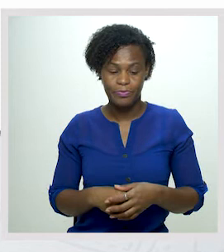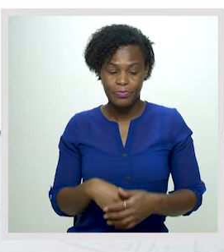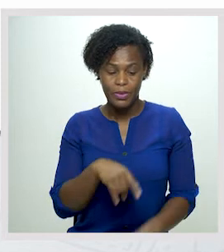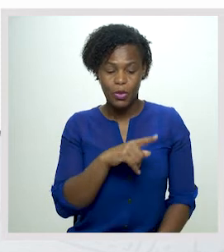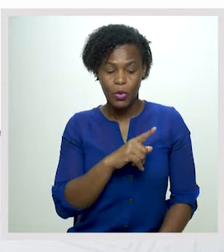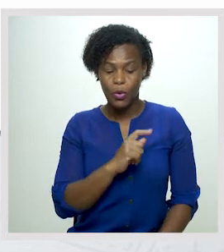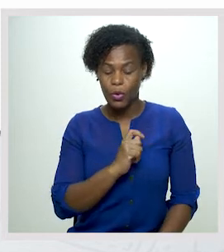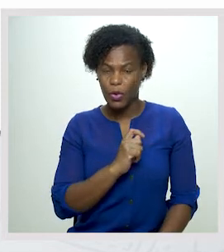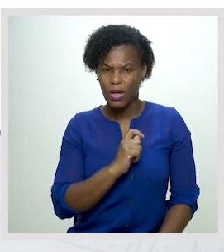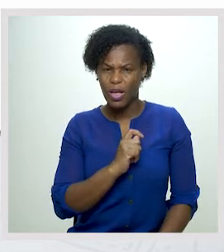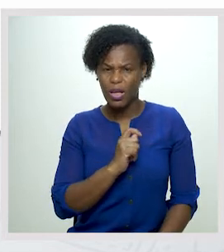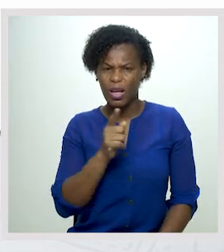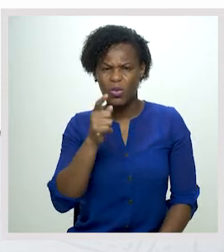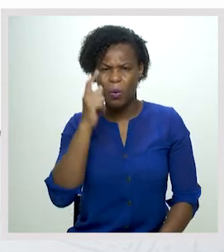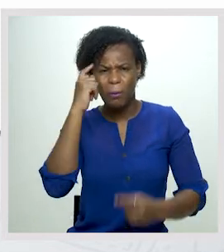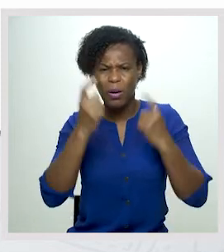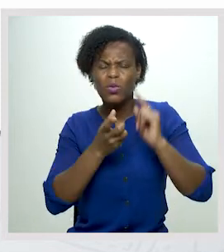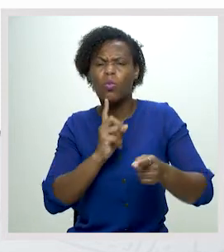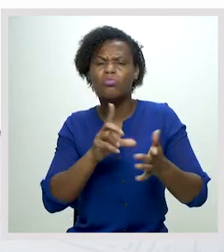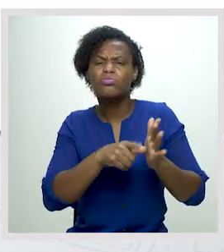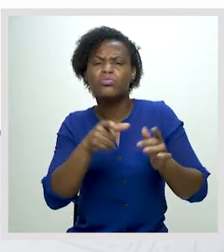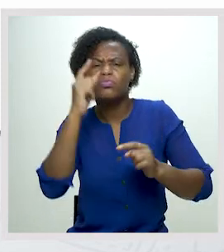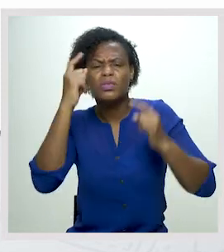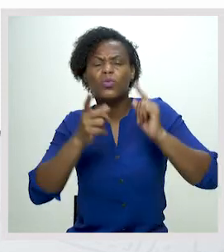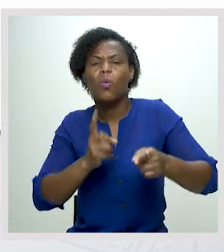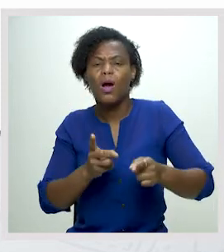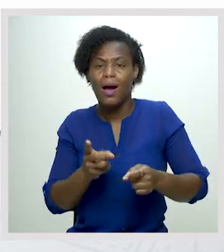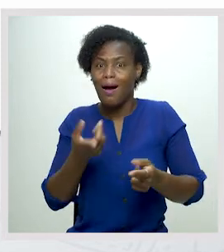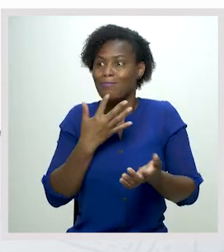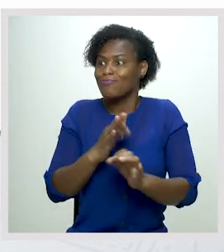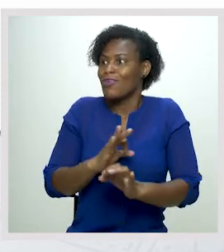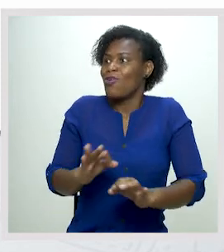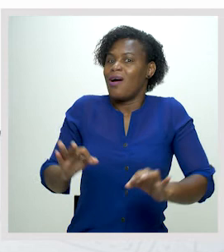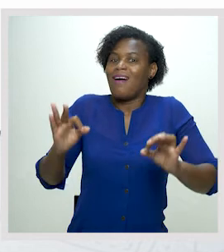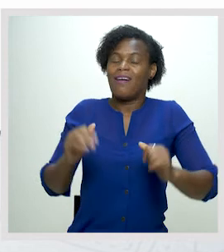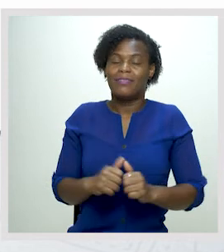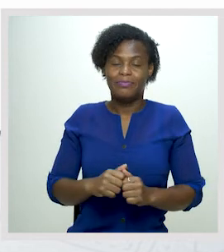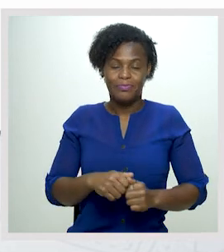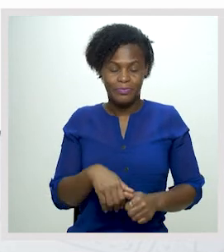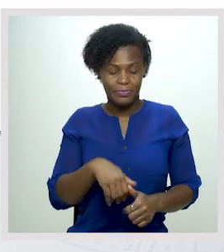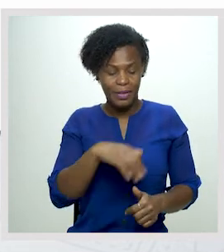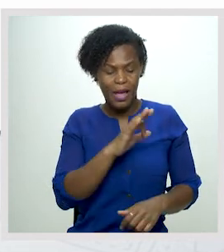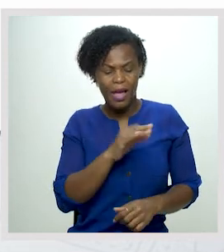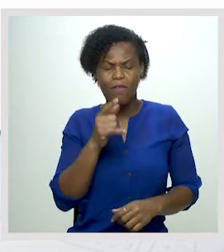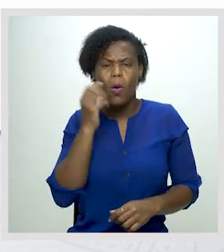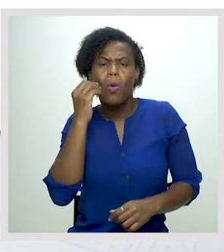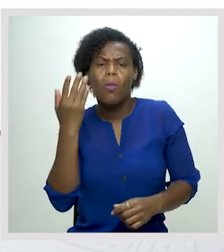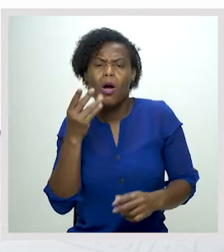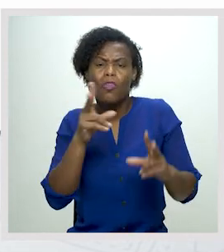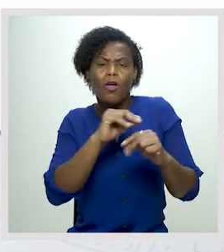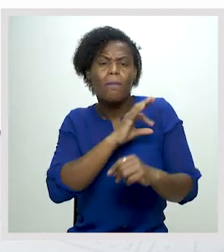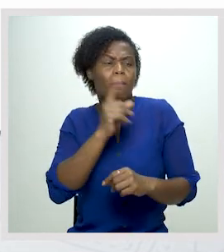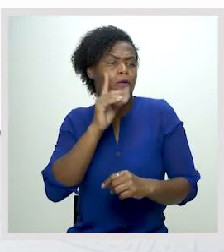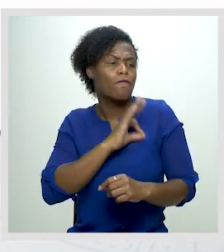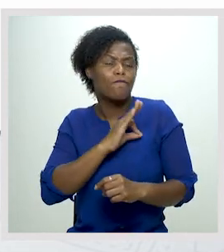E. Qu'est-ce que tu penses du projet? C'est super. F. Il est comment le nouveau prof de